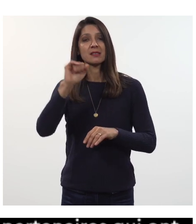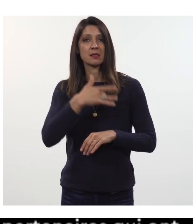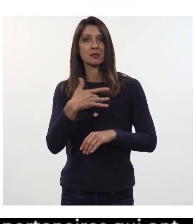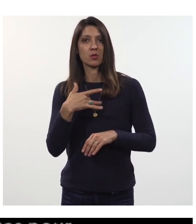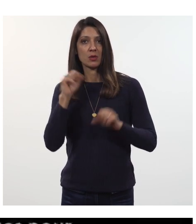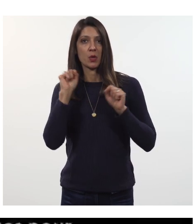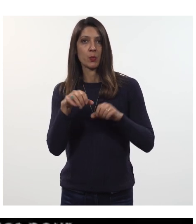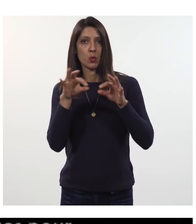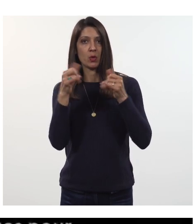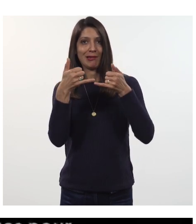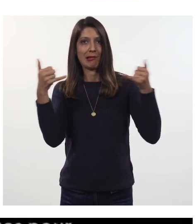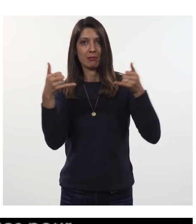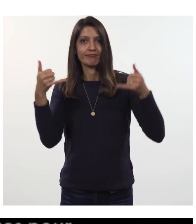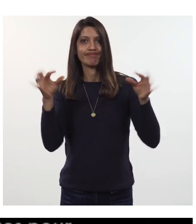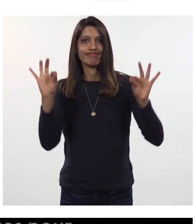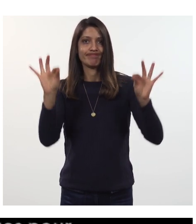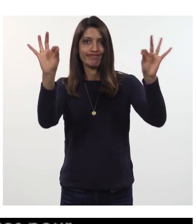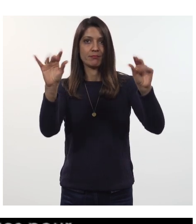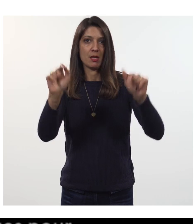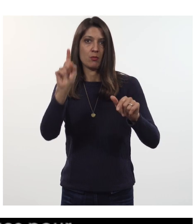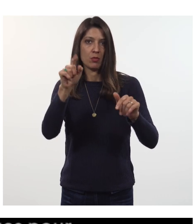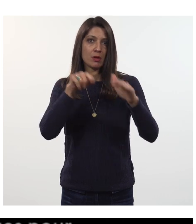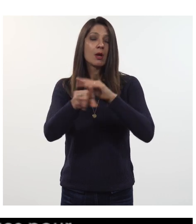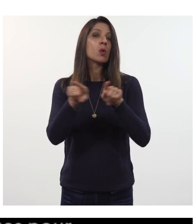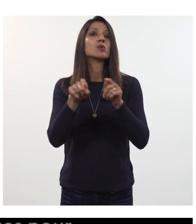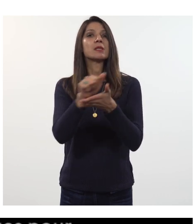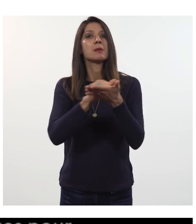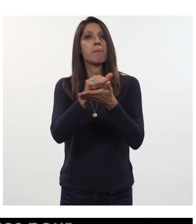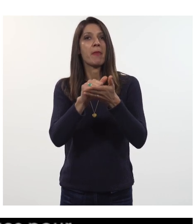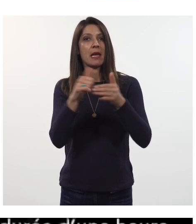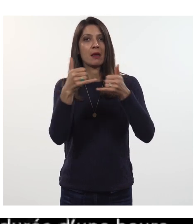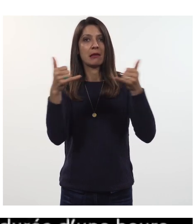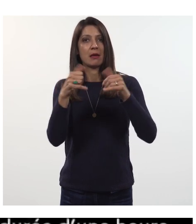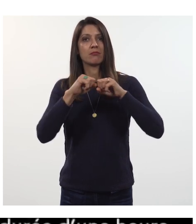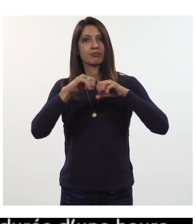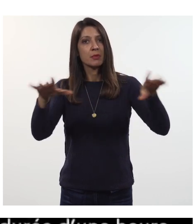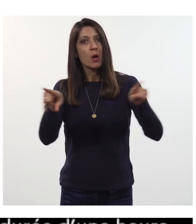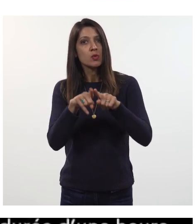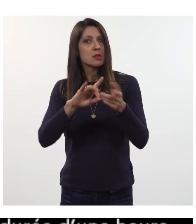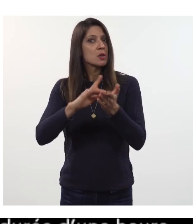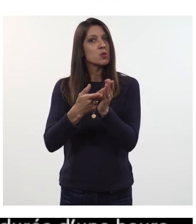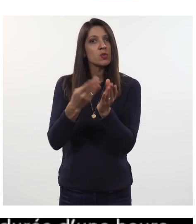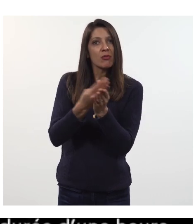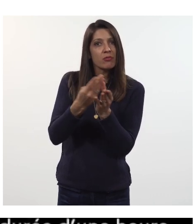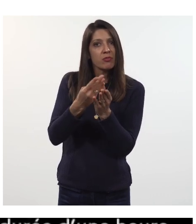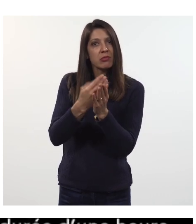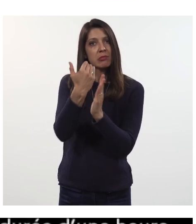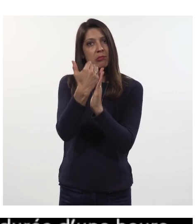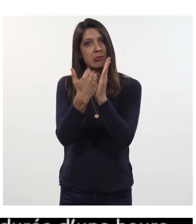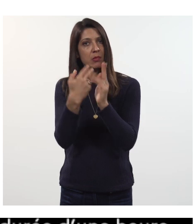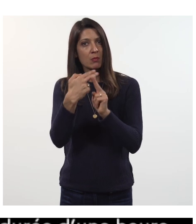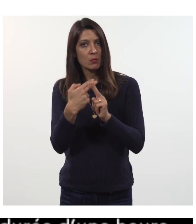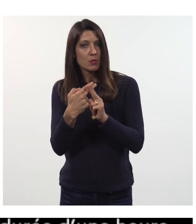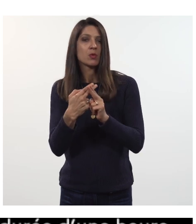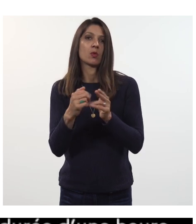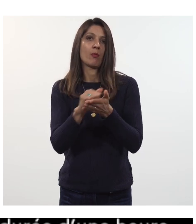lien de connexion à ce replay par mail, ainsi que toutes les ressources que nous allons évoquer durant ce webinaire à toutes les personnes